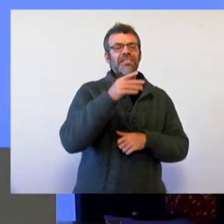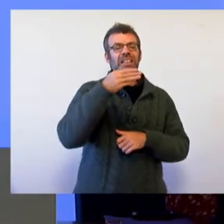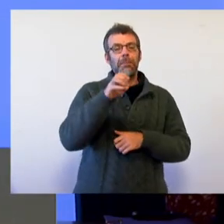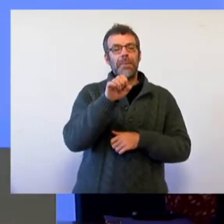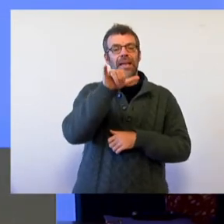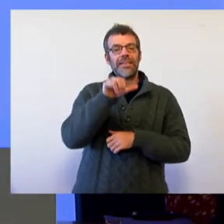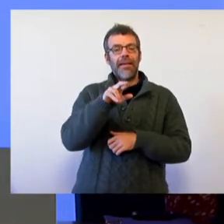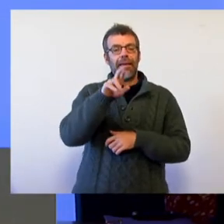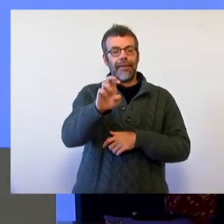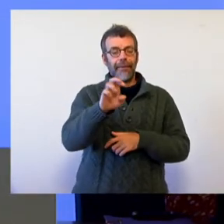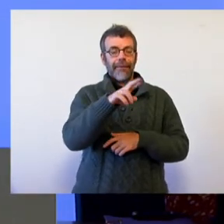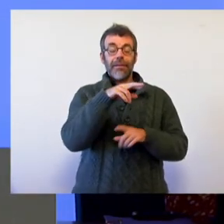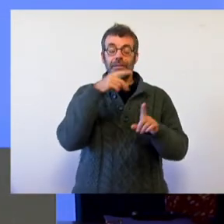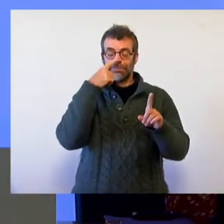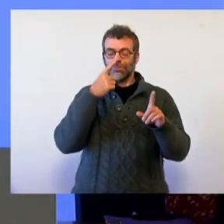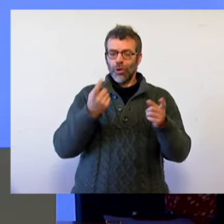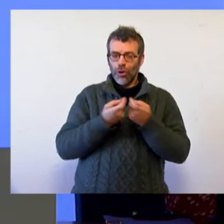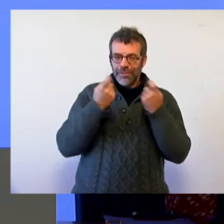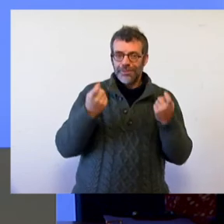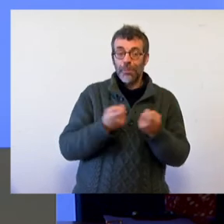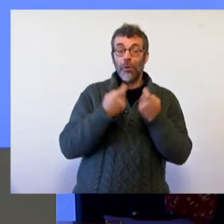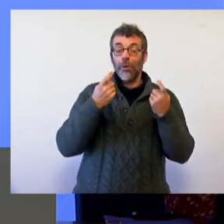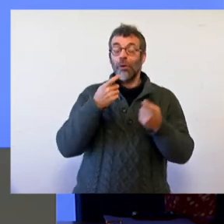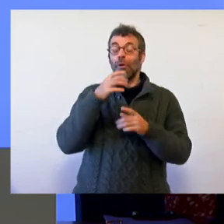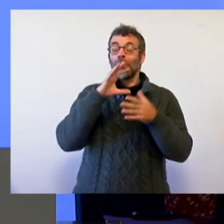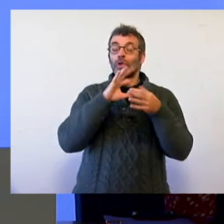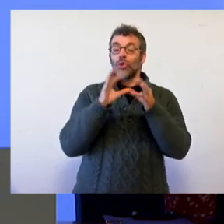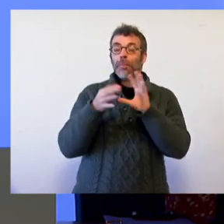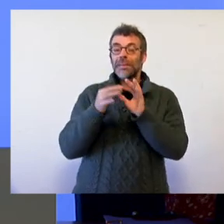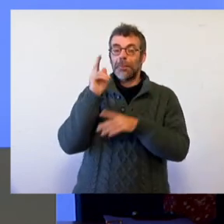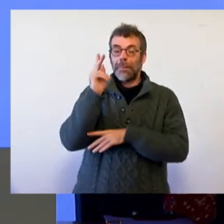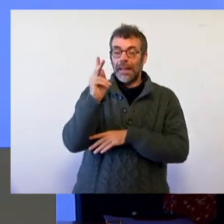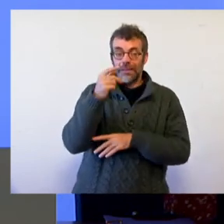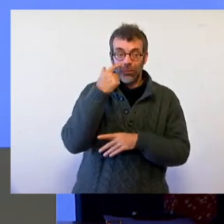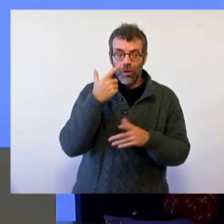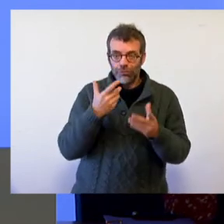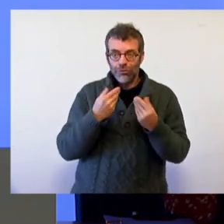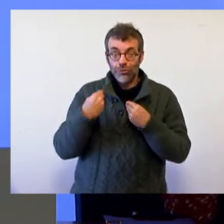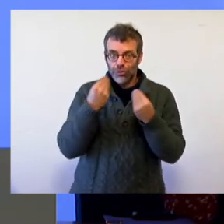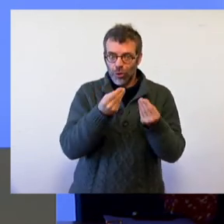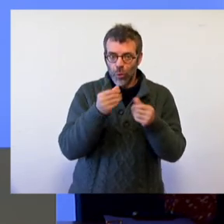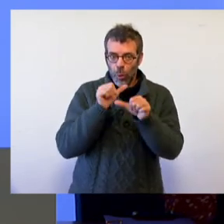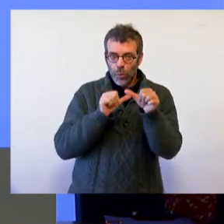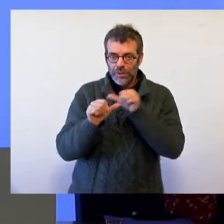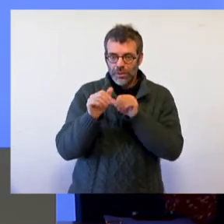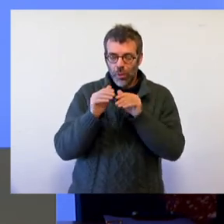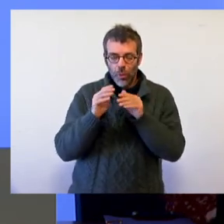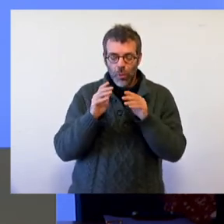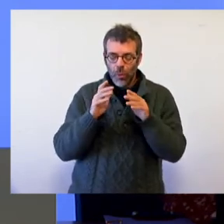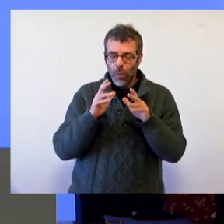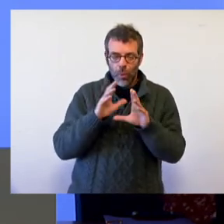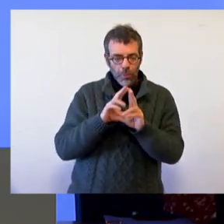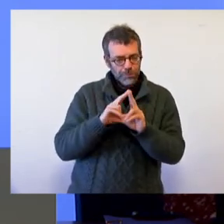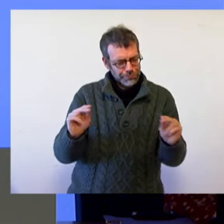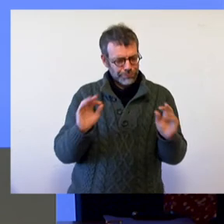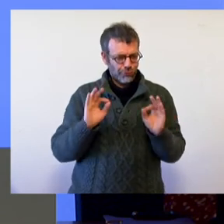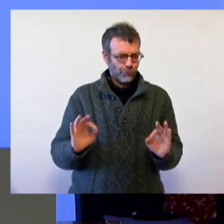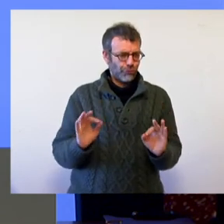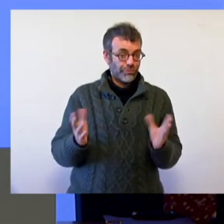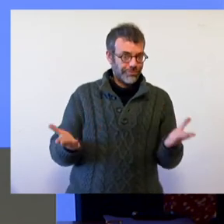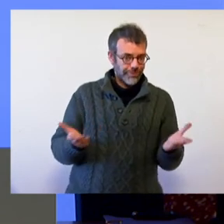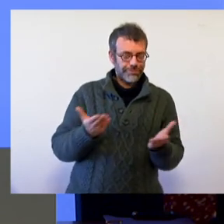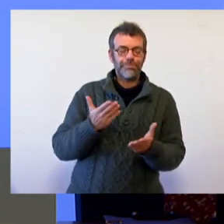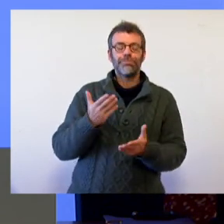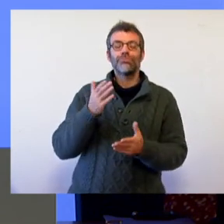lui prépare des conditions pour s'y entraîner et ça profite à tous. En janvier, je me rendrai également à